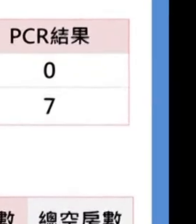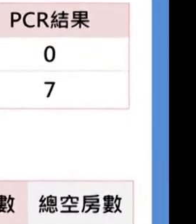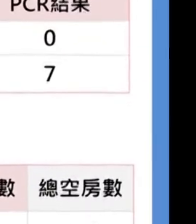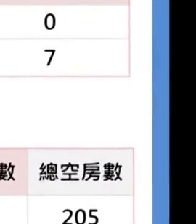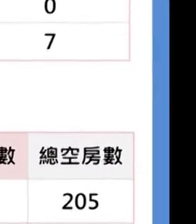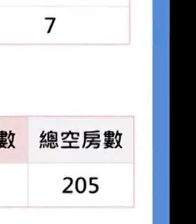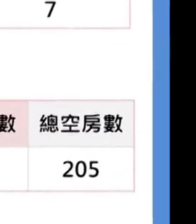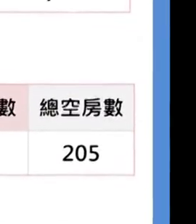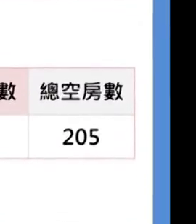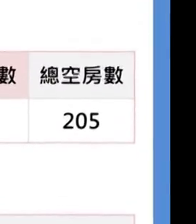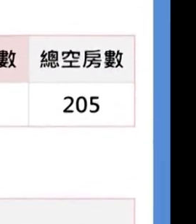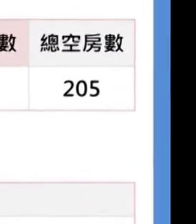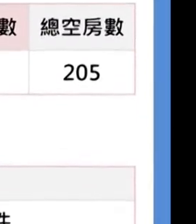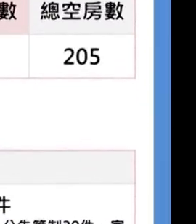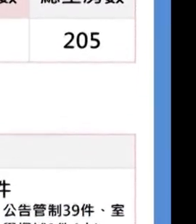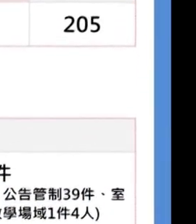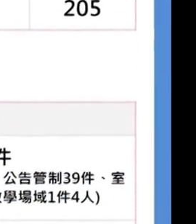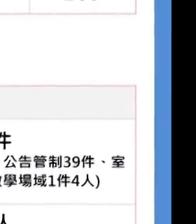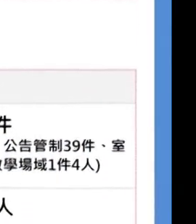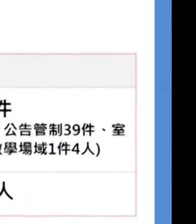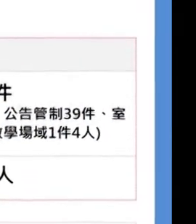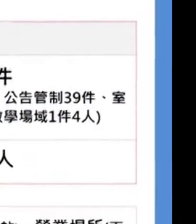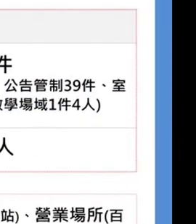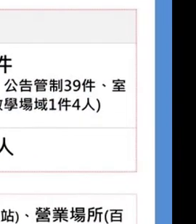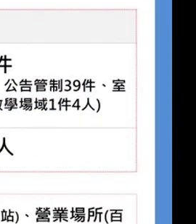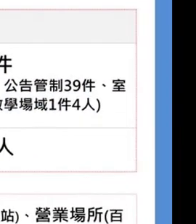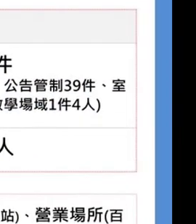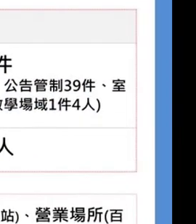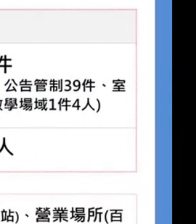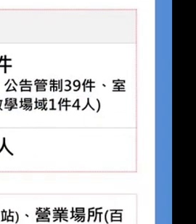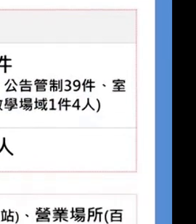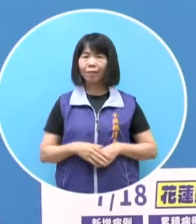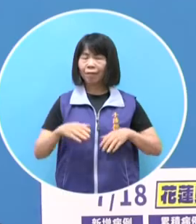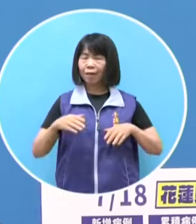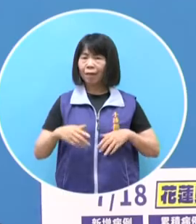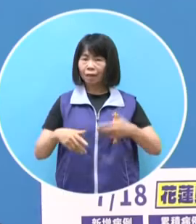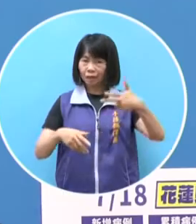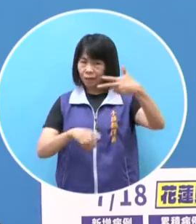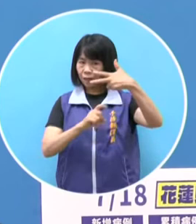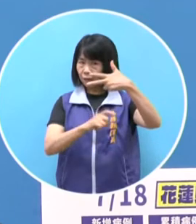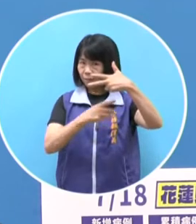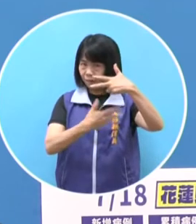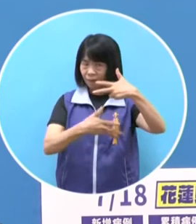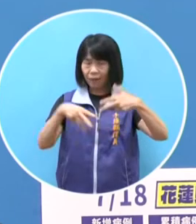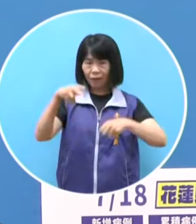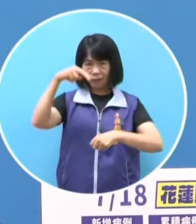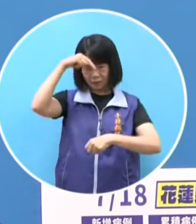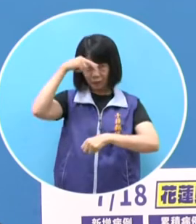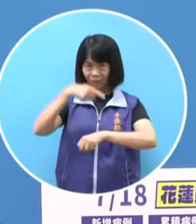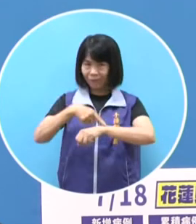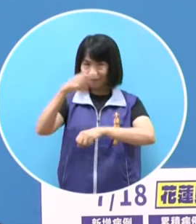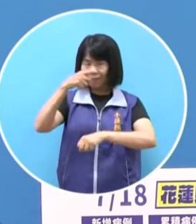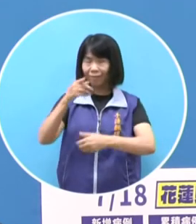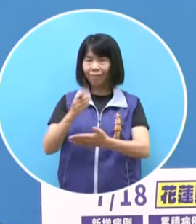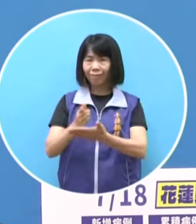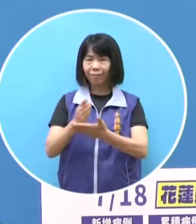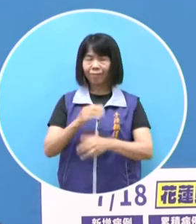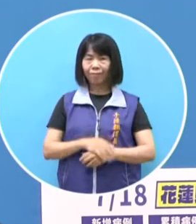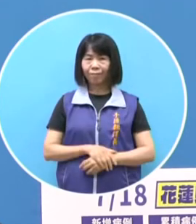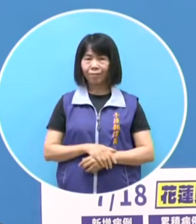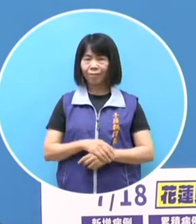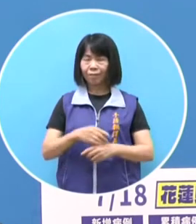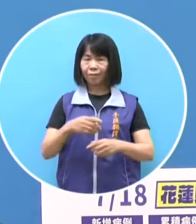施打疫苗的覆盖率达24.2%。 到七月十八下午一点为止，我们的覆盖